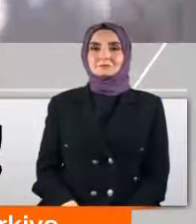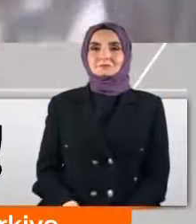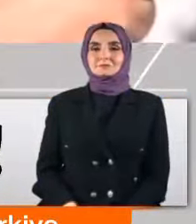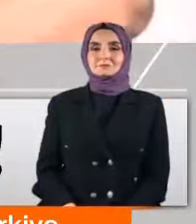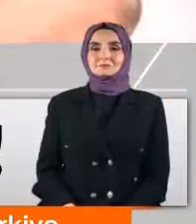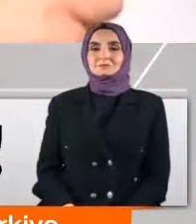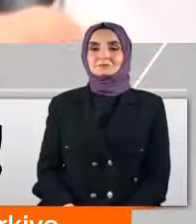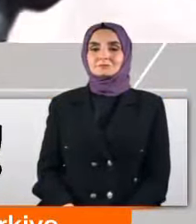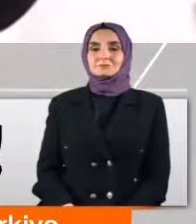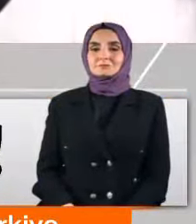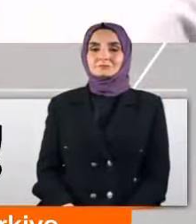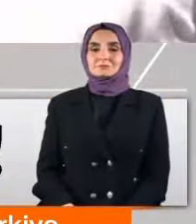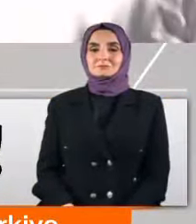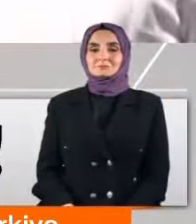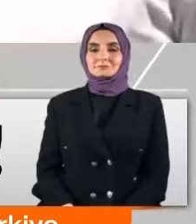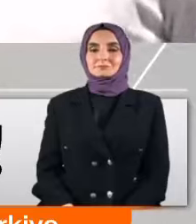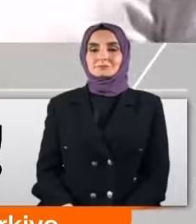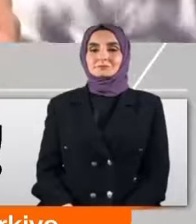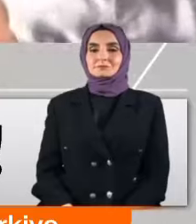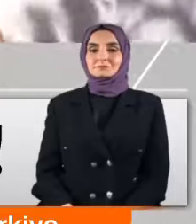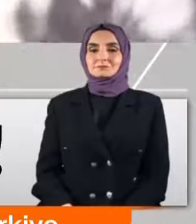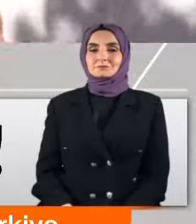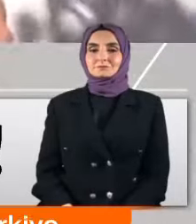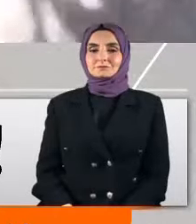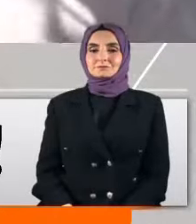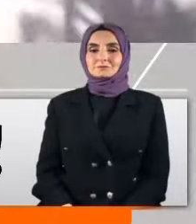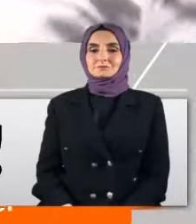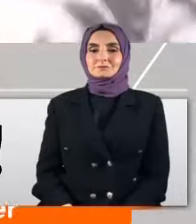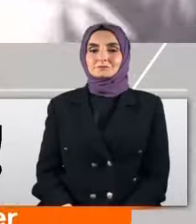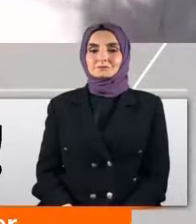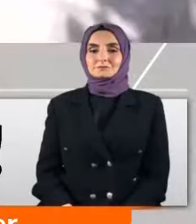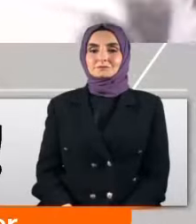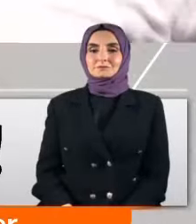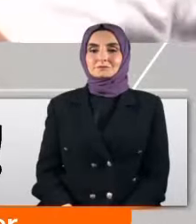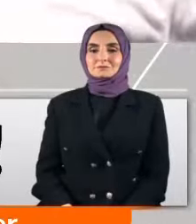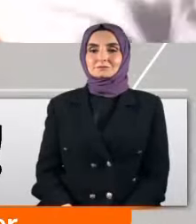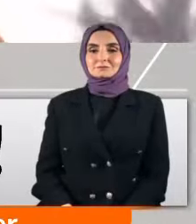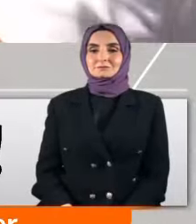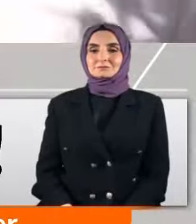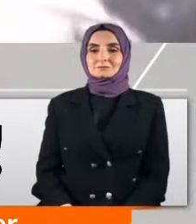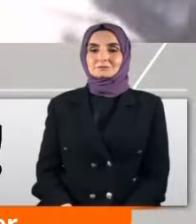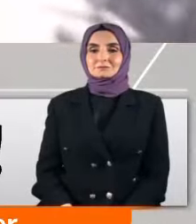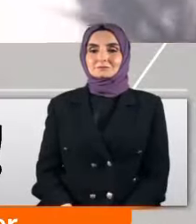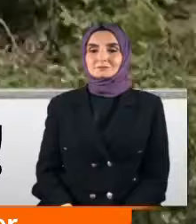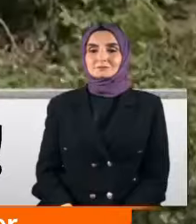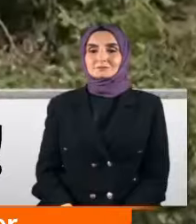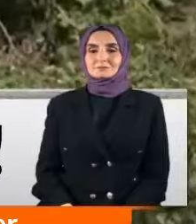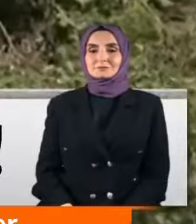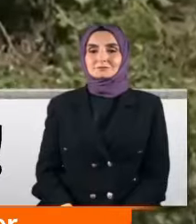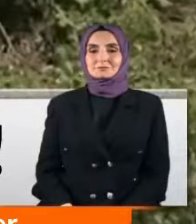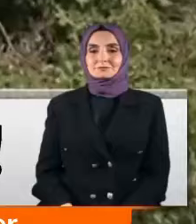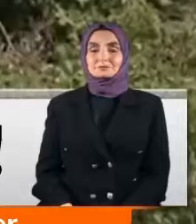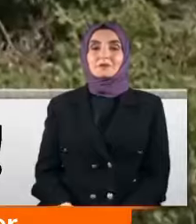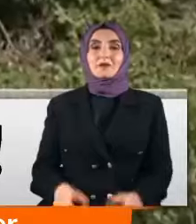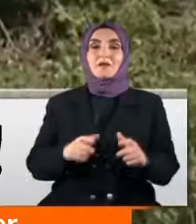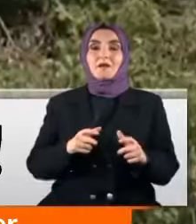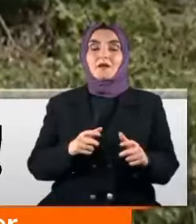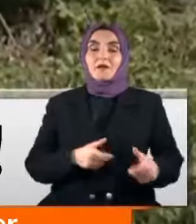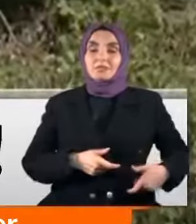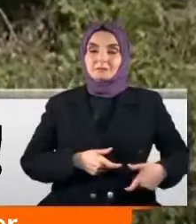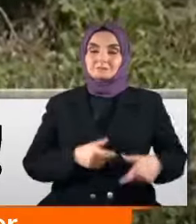teste etrafa saçılan altınlar vardı yaklaşık olarak 1500 yıllık altın sikkeler onlar Hataylı Çiftçi İsmet